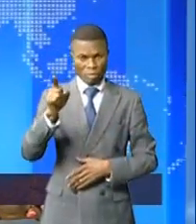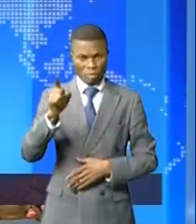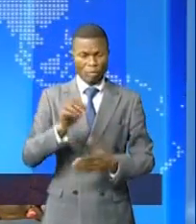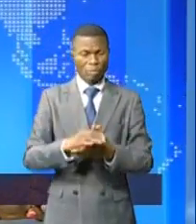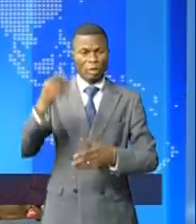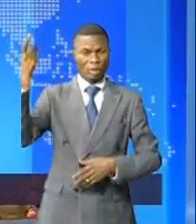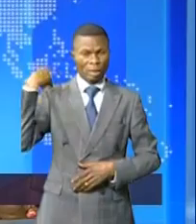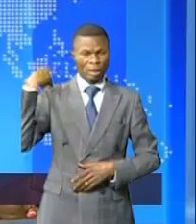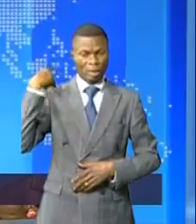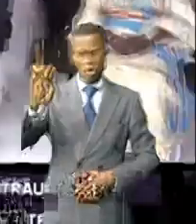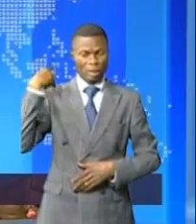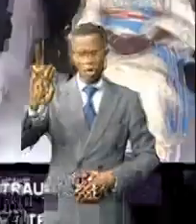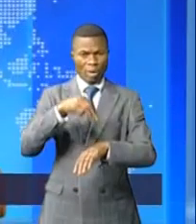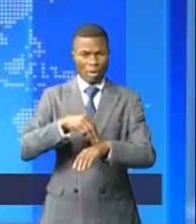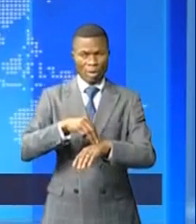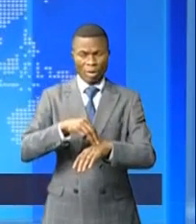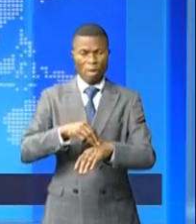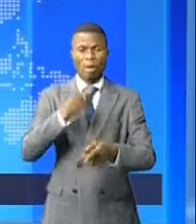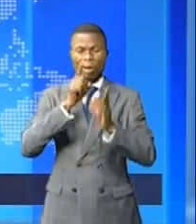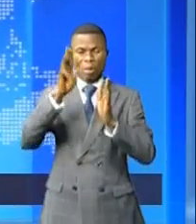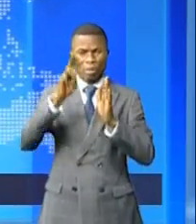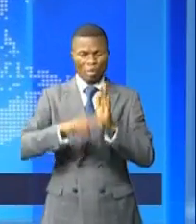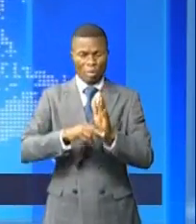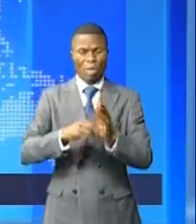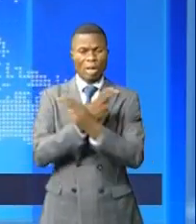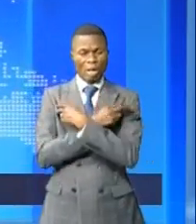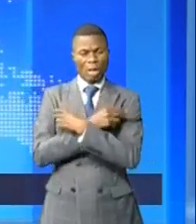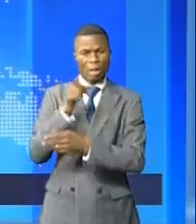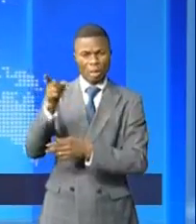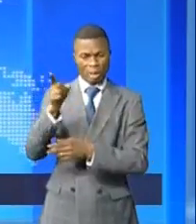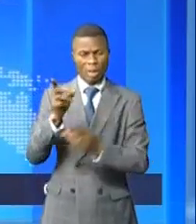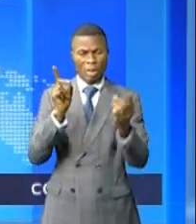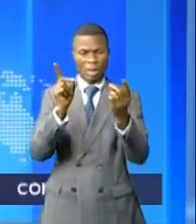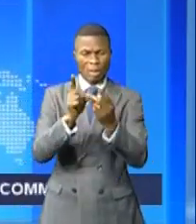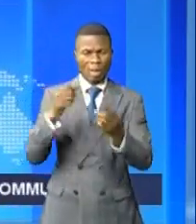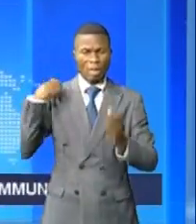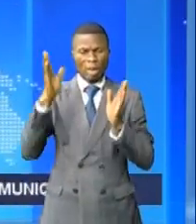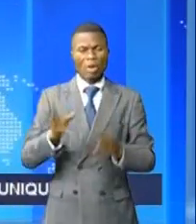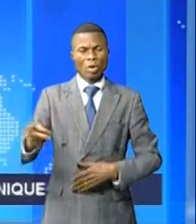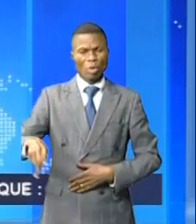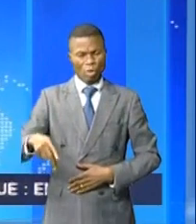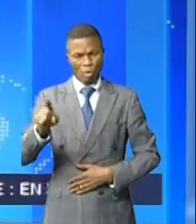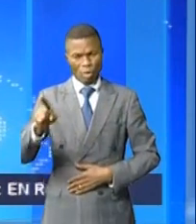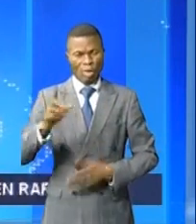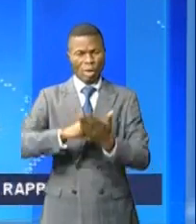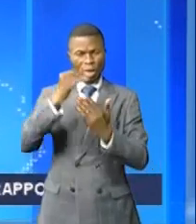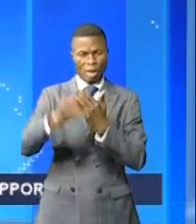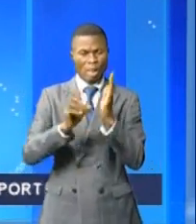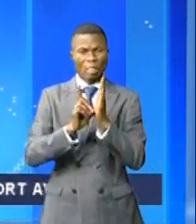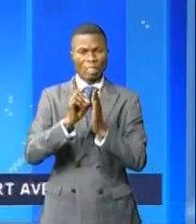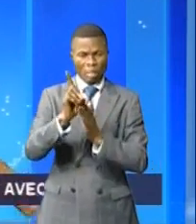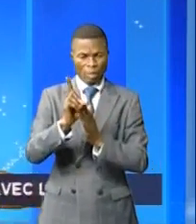élu de Matadi. Vacances parlementaires dans sa circonscription, il a rencontré le gouverneur de province pour de projets de